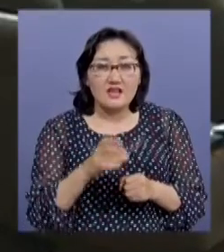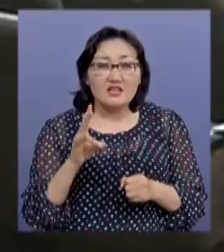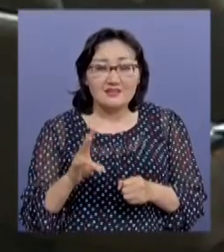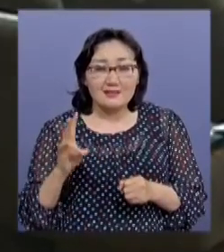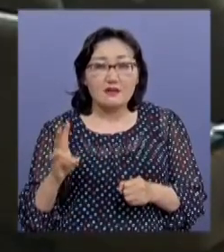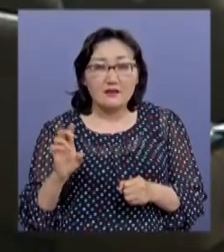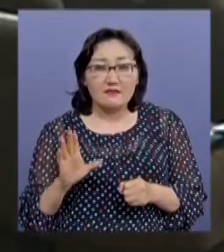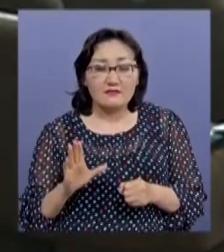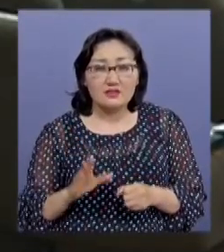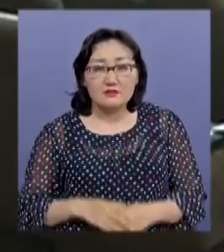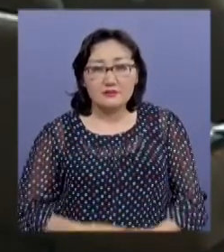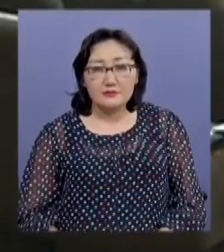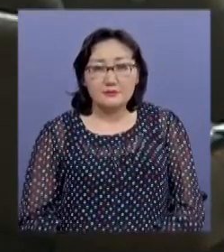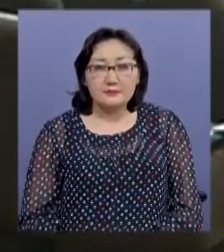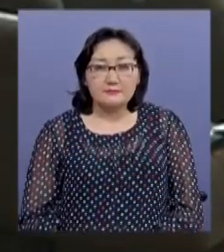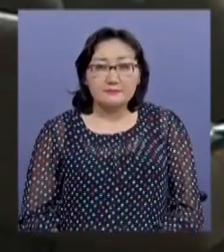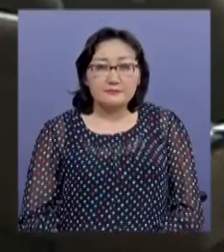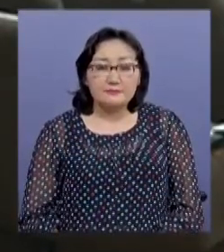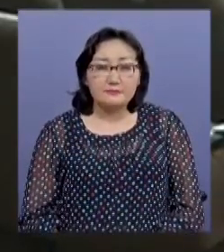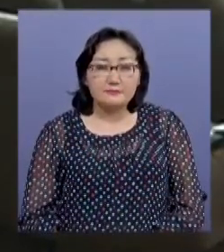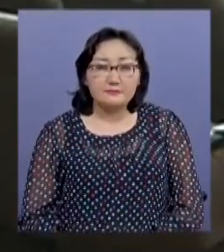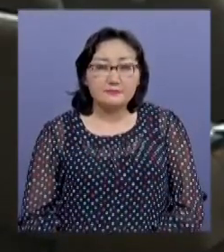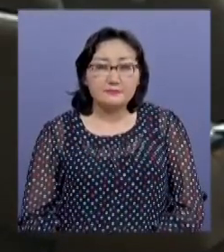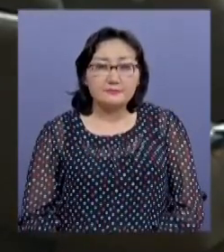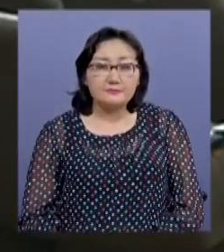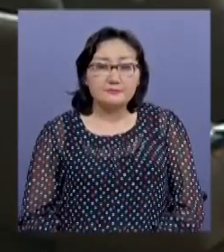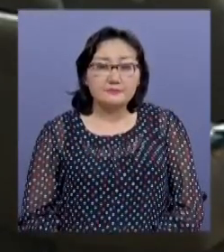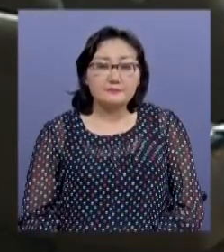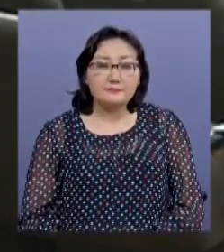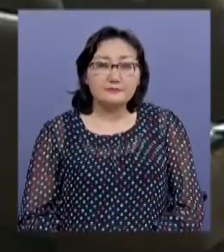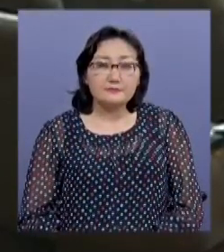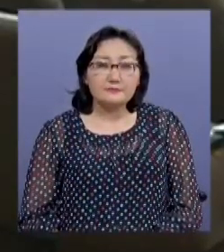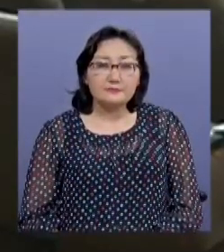Нұрсұлтан Назарбаев. Әмір Болат Құсайынұлы, Рашид Шүкірәлиев, Алматы телеарнасы.